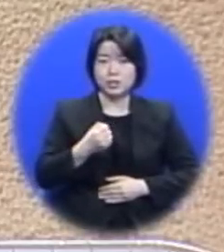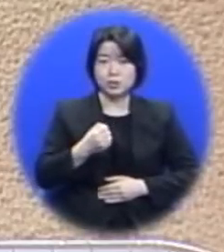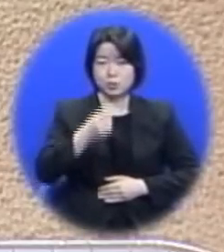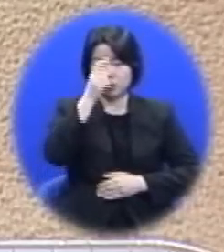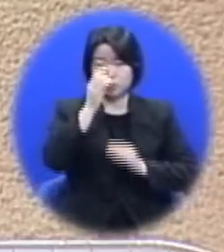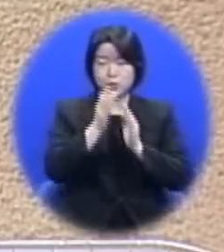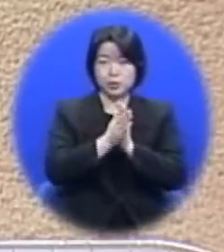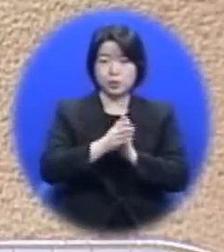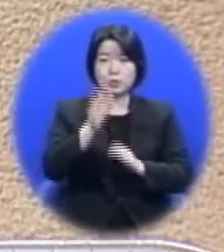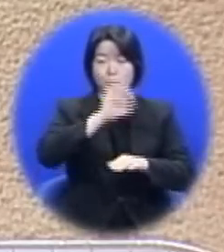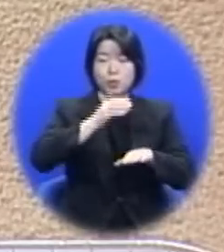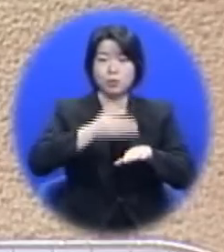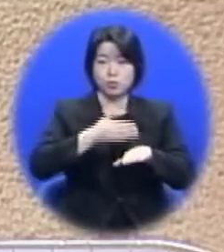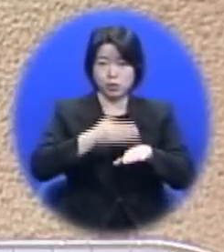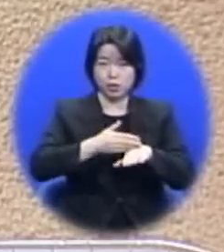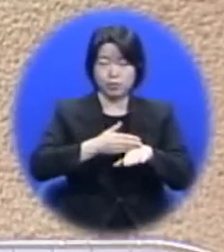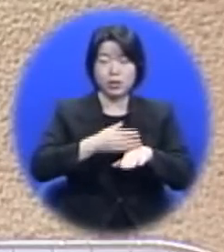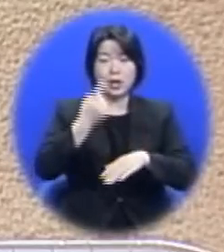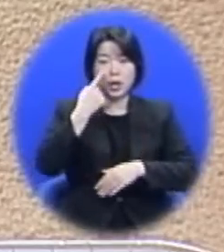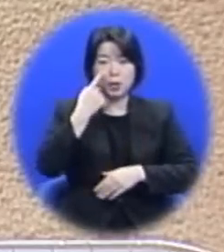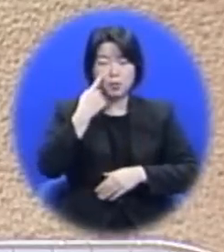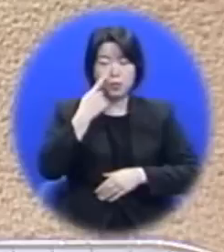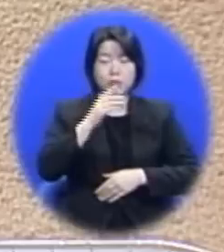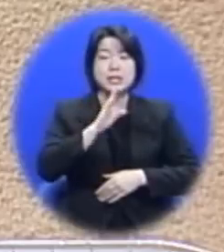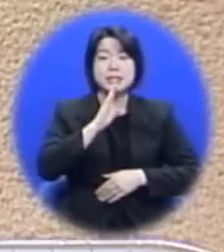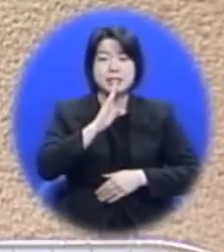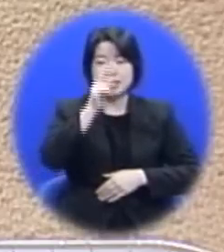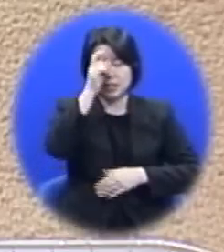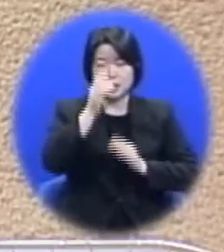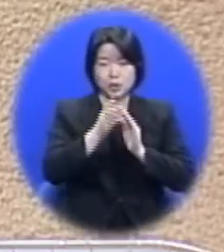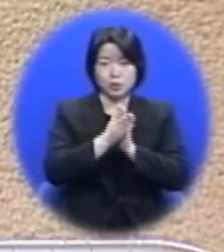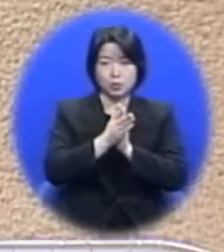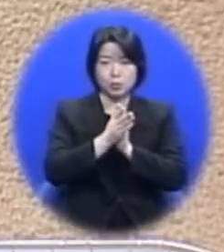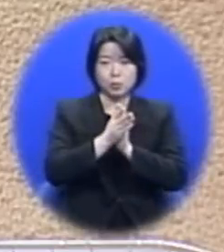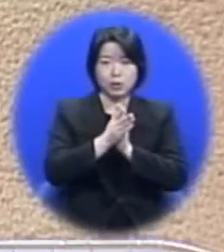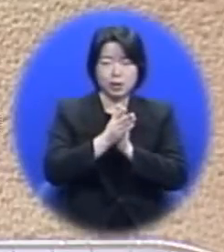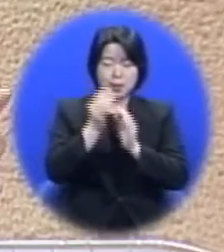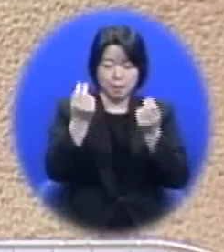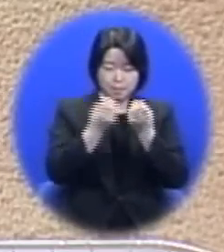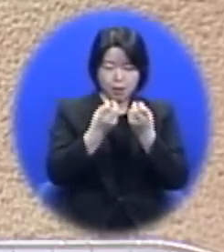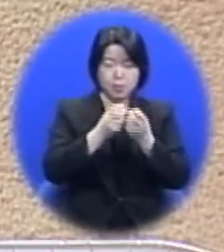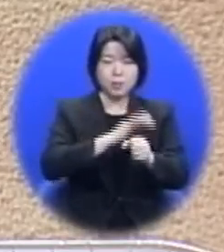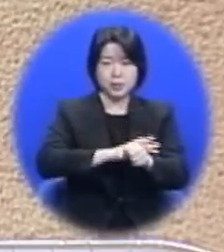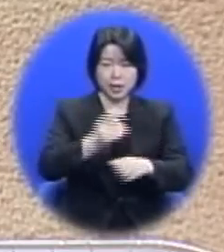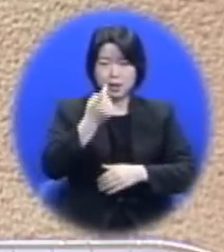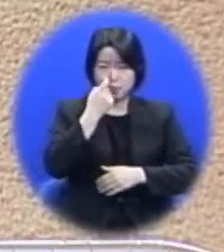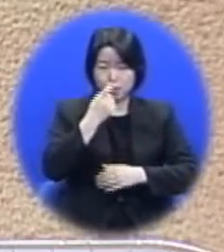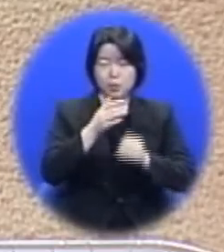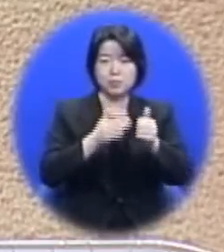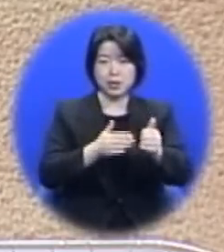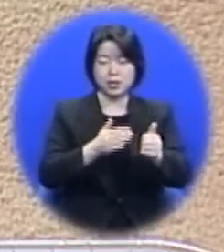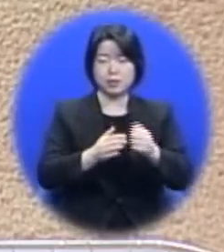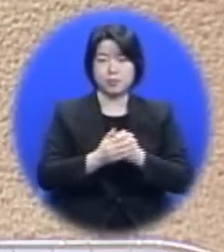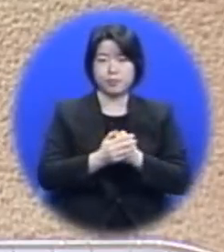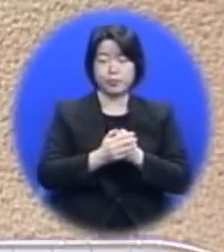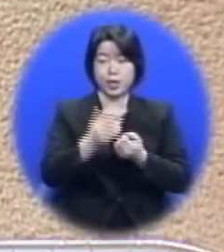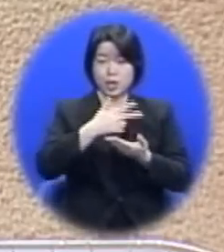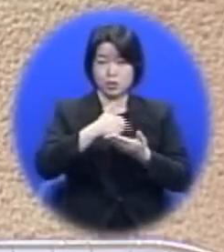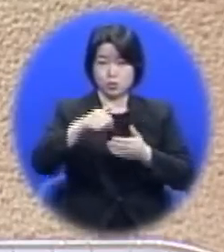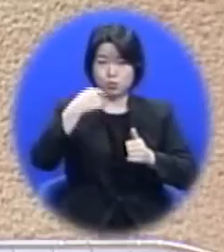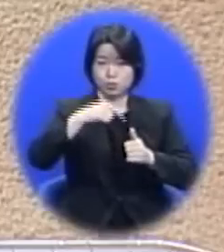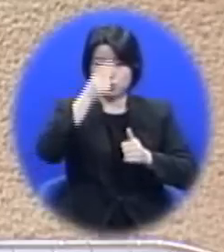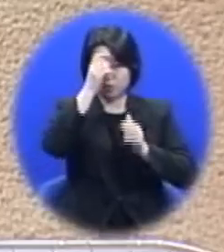잡으시고, 또 실제로 기도를 하실 수 있게 되기를 바랍니다. 주기도문을 보시면